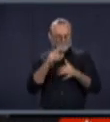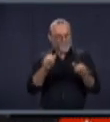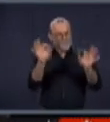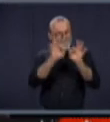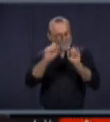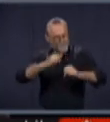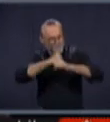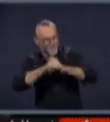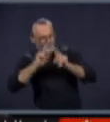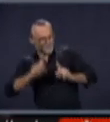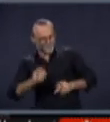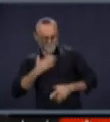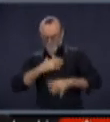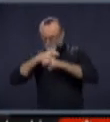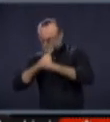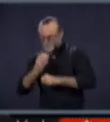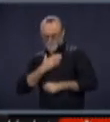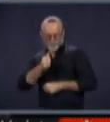sûr, de protéger